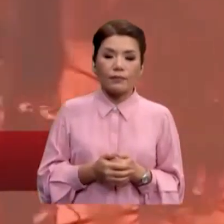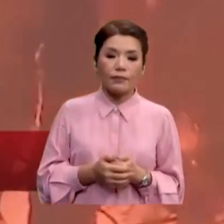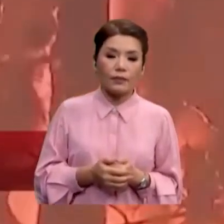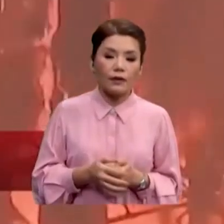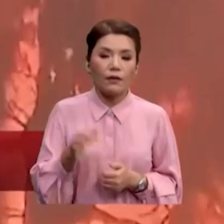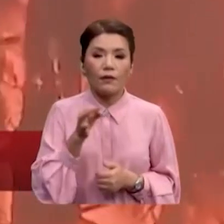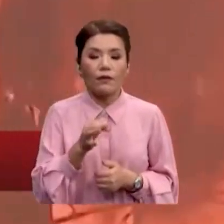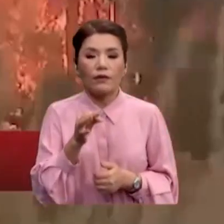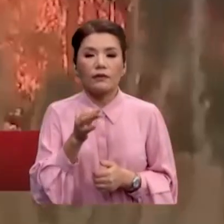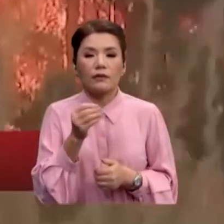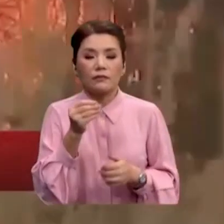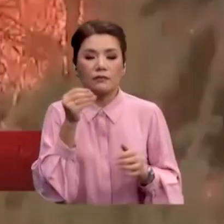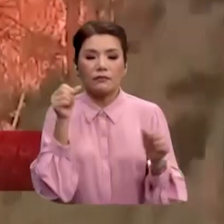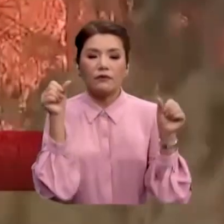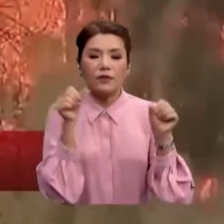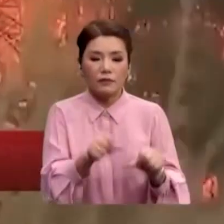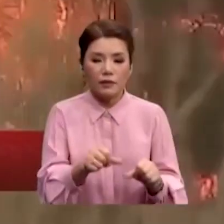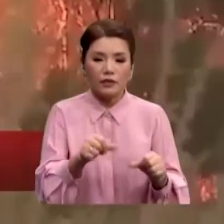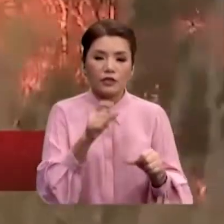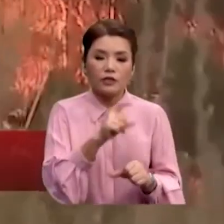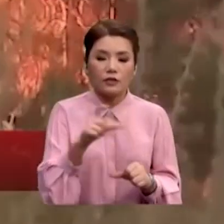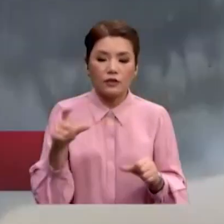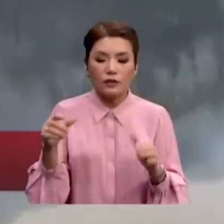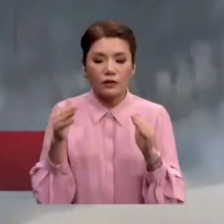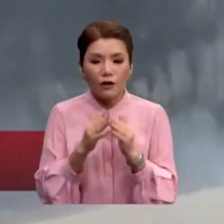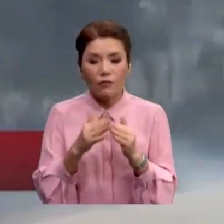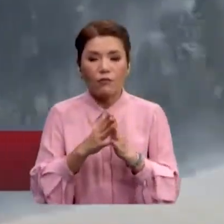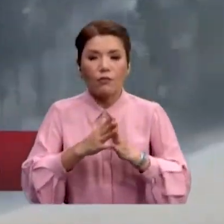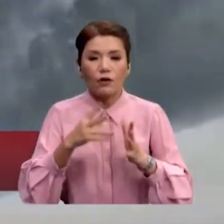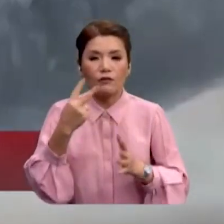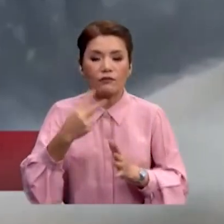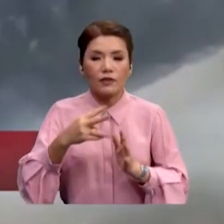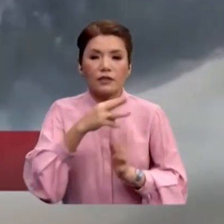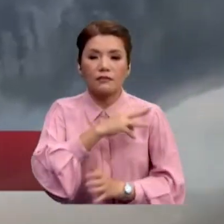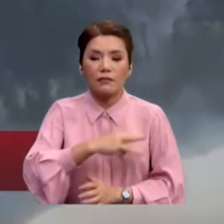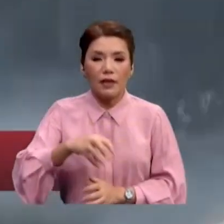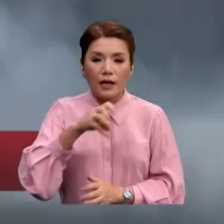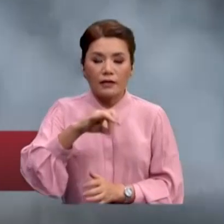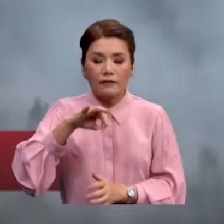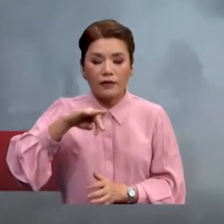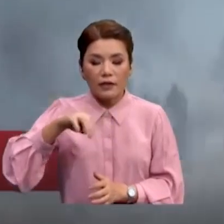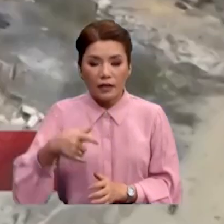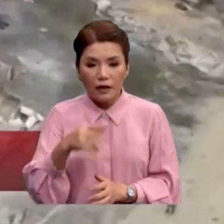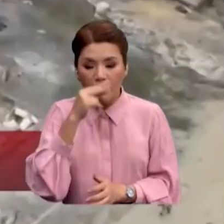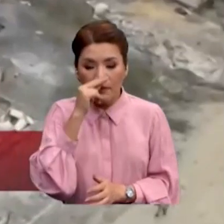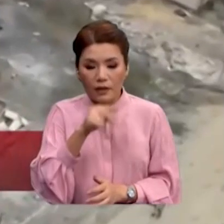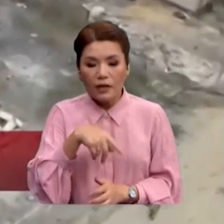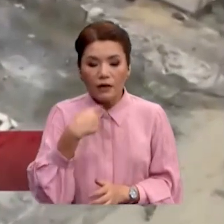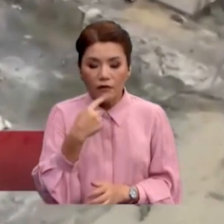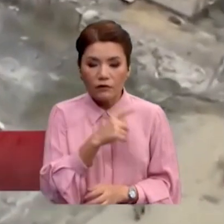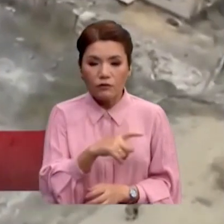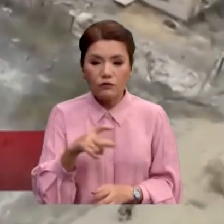Речь идет о возмещении ущерба государству и жителям сгоревших домов в размере более 20 миллиардов тенге. Обвинение настаивает, что